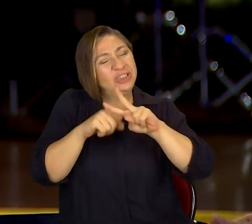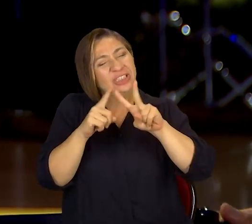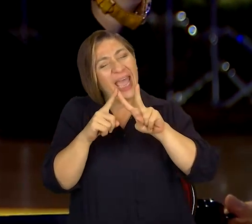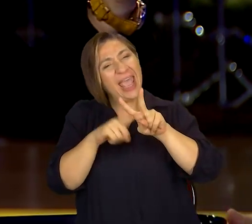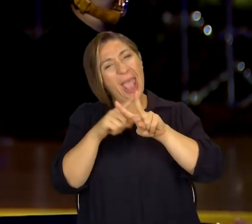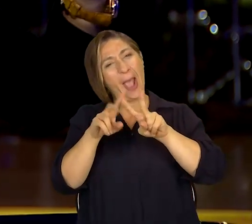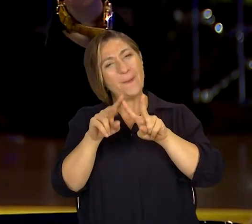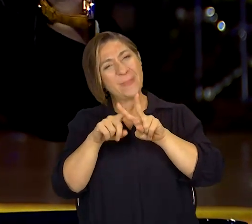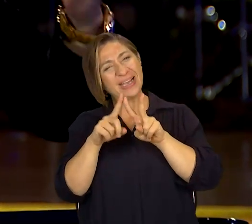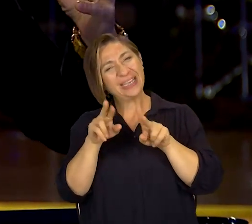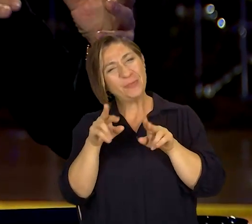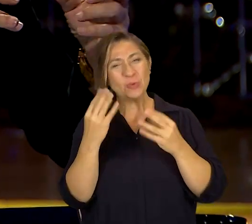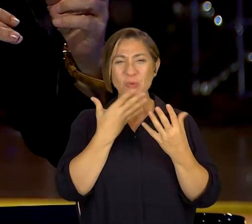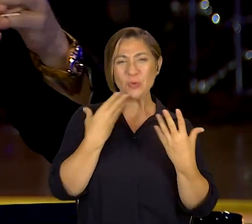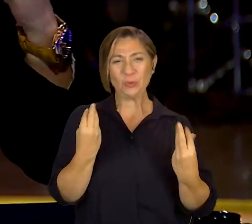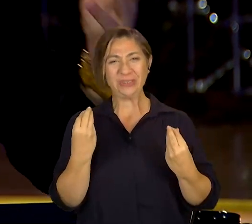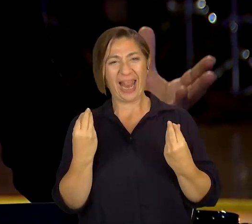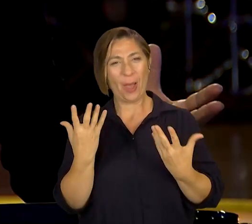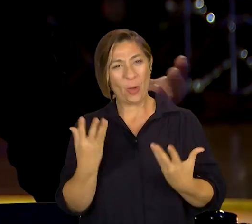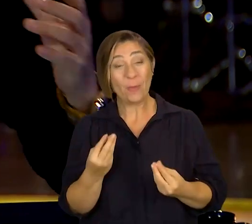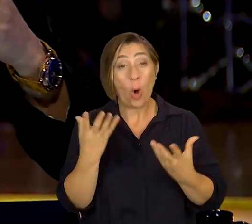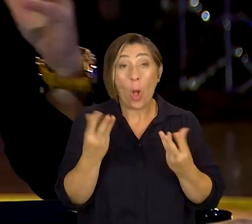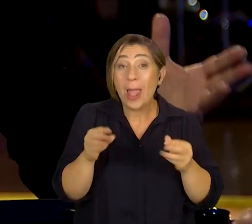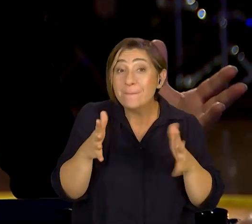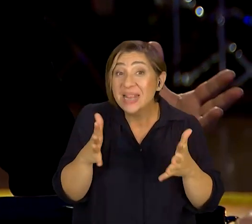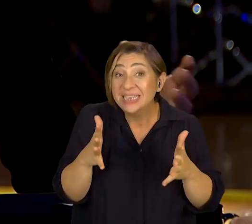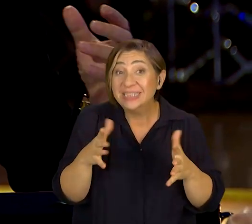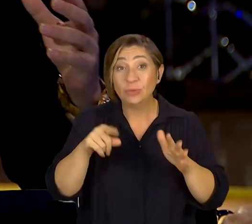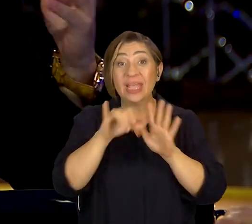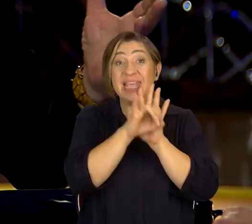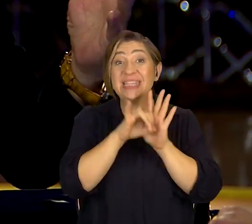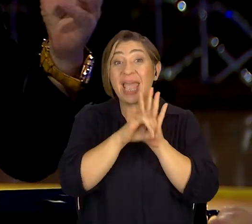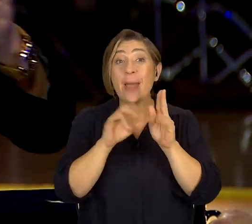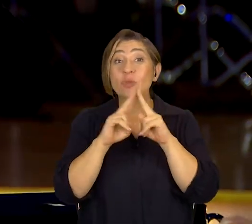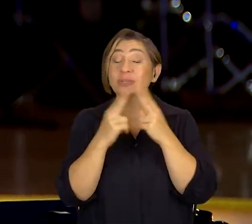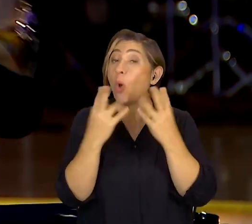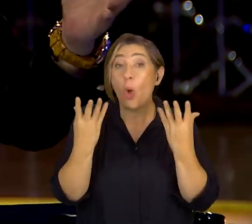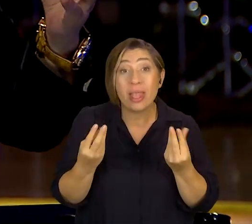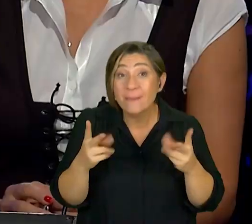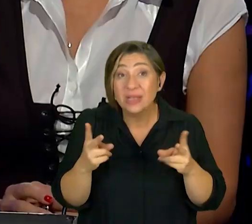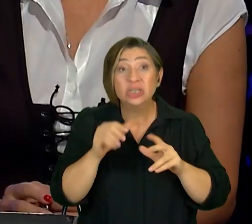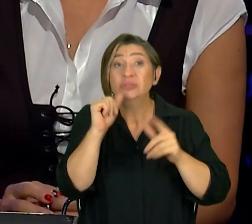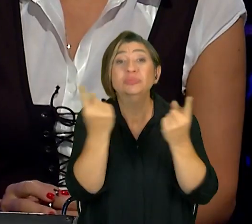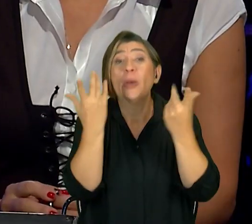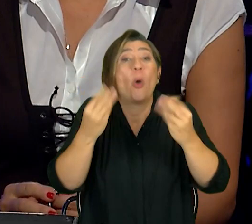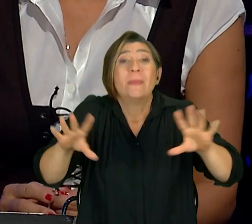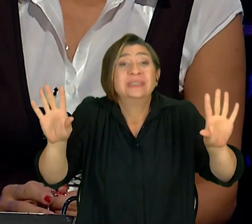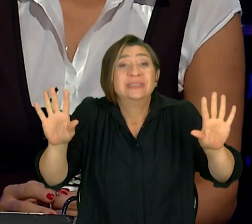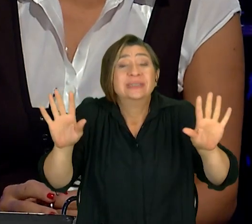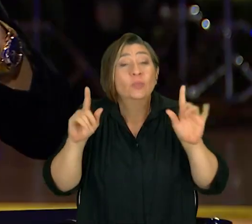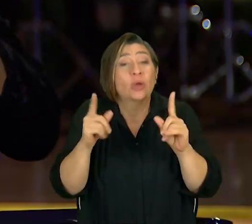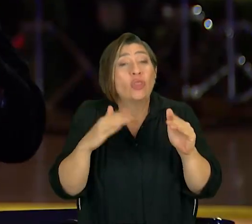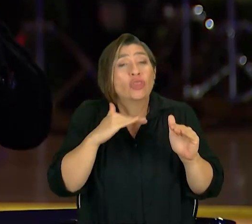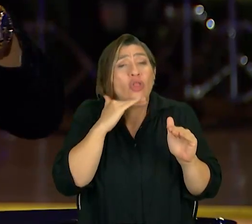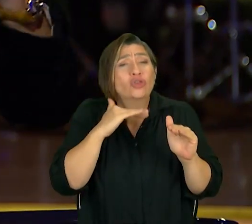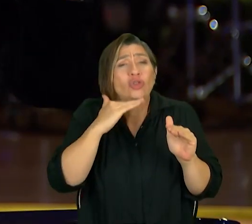kadar güzel olayım. Abi? Yani bu olabilir. Bugünün Instagram dünyasında olabilir. Yani hiçbir şeyim olmasın. Bu kadar